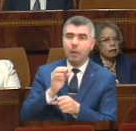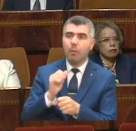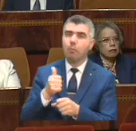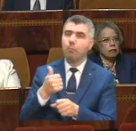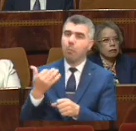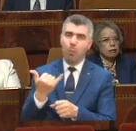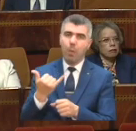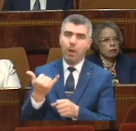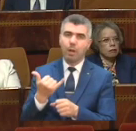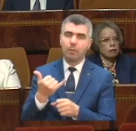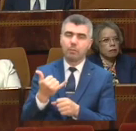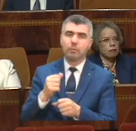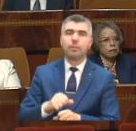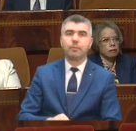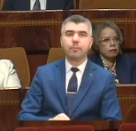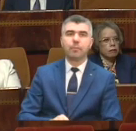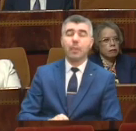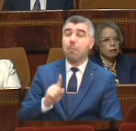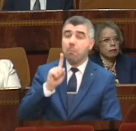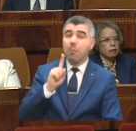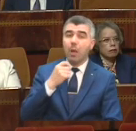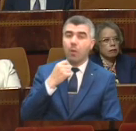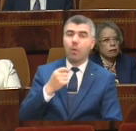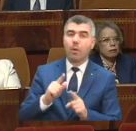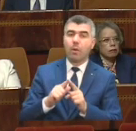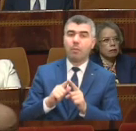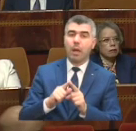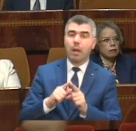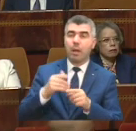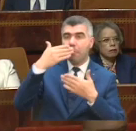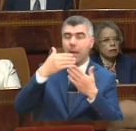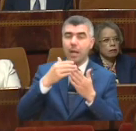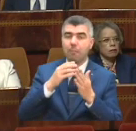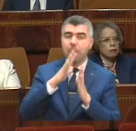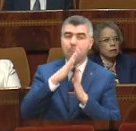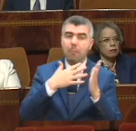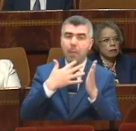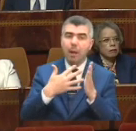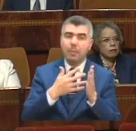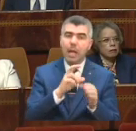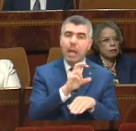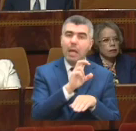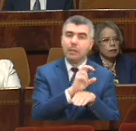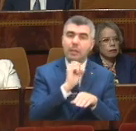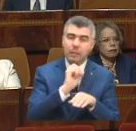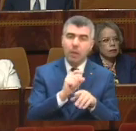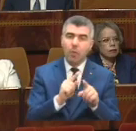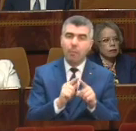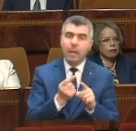الشق المتعلق بالمكتسبات اللي حققتها بلادنا في المخطط الأخضر في الشق ديال الزيتون، هذه منطقة معروفة